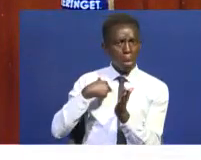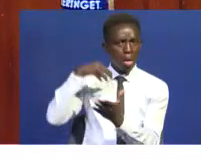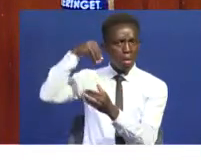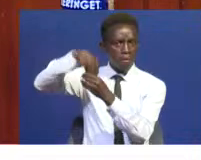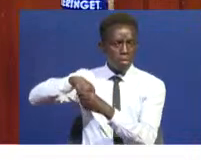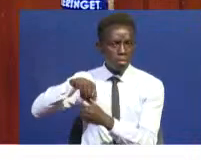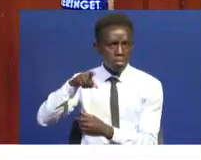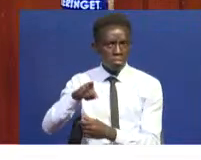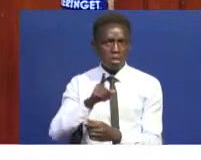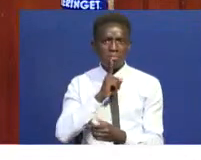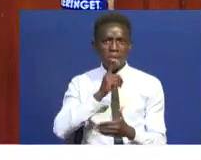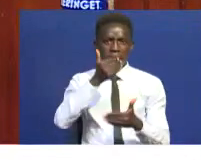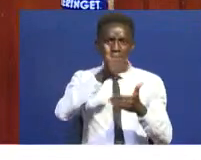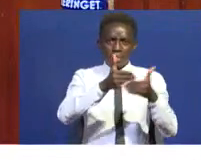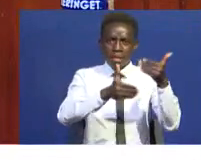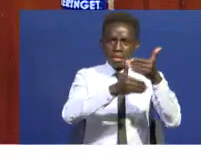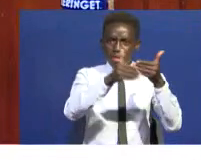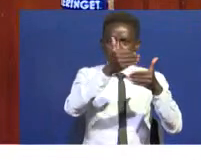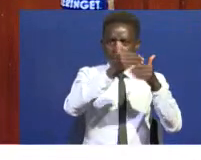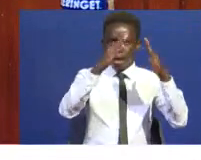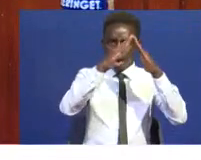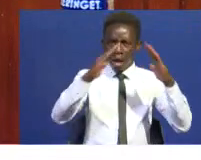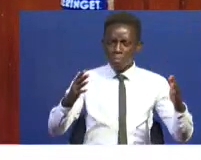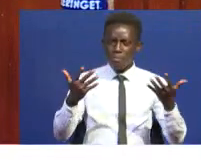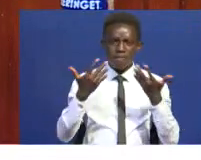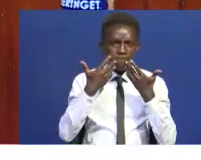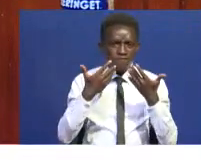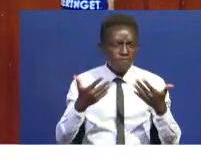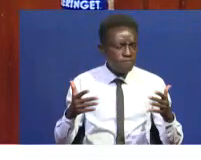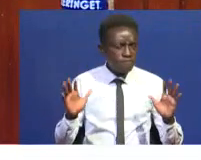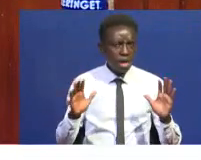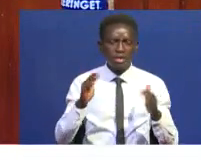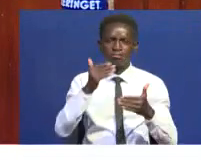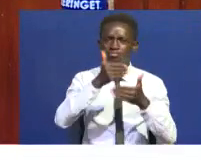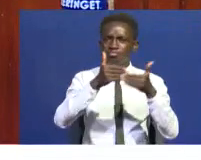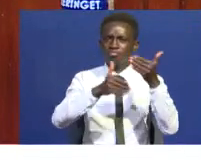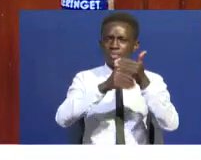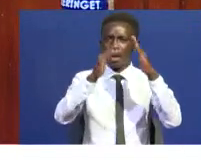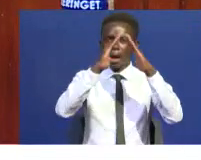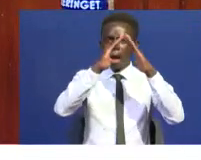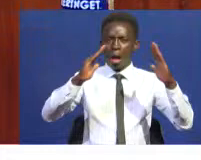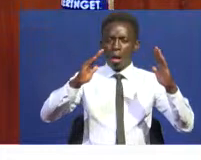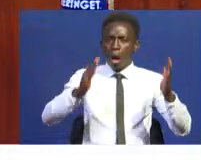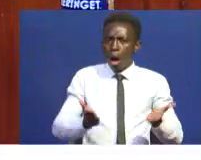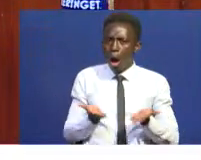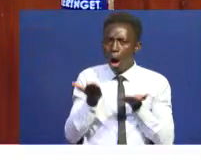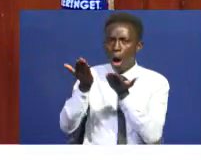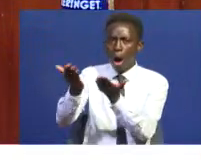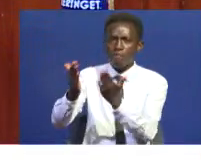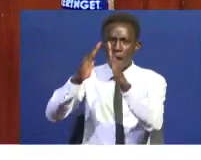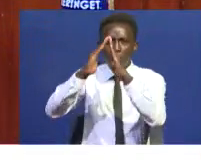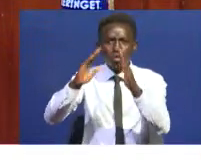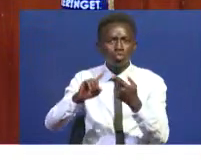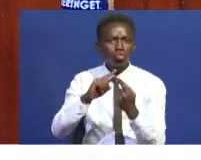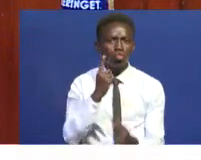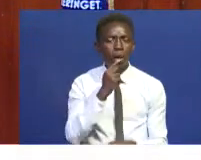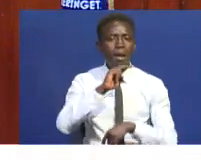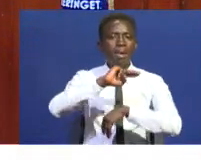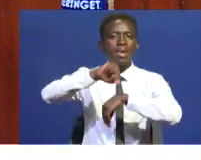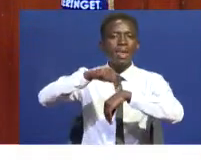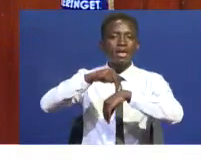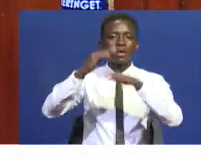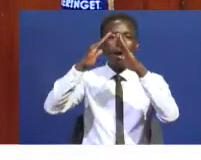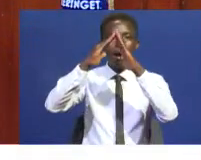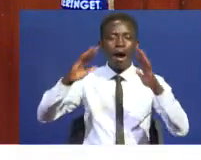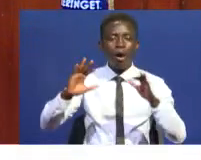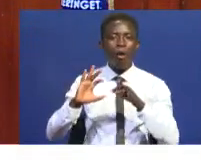constructed the houses, finished constructing the houses, handed over the houses to National Housing Corporation. But for